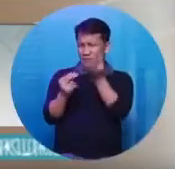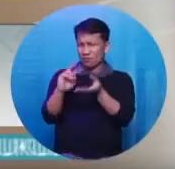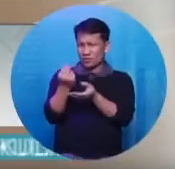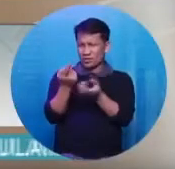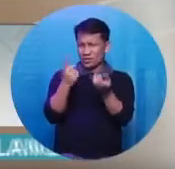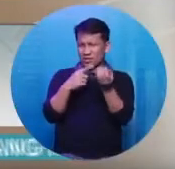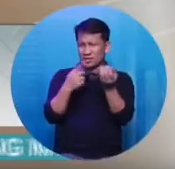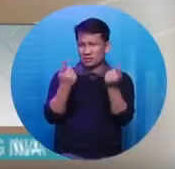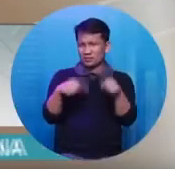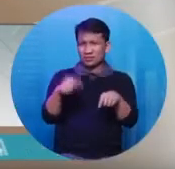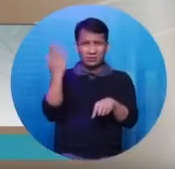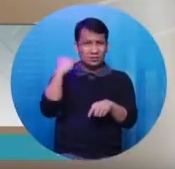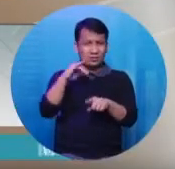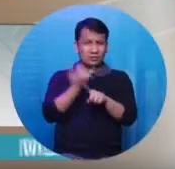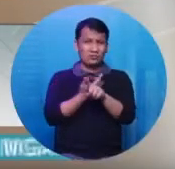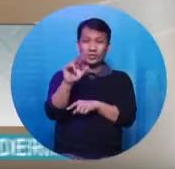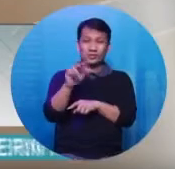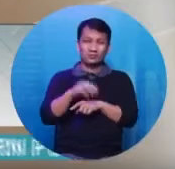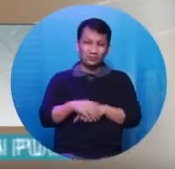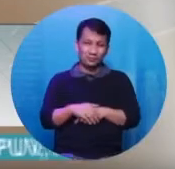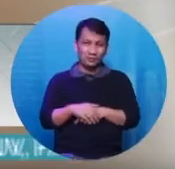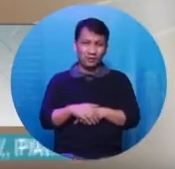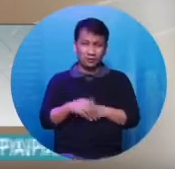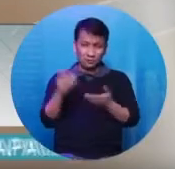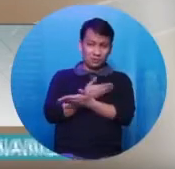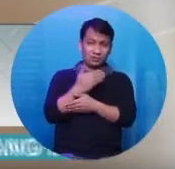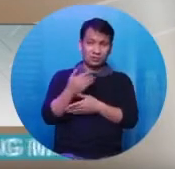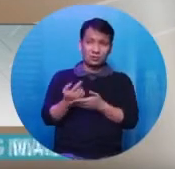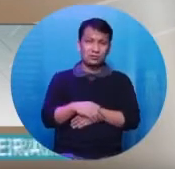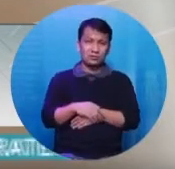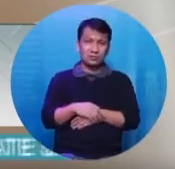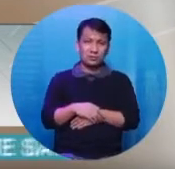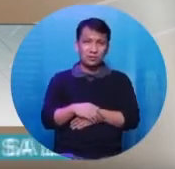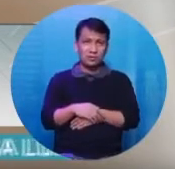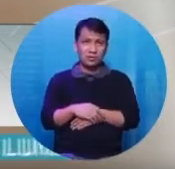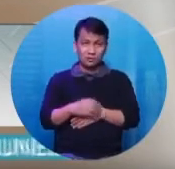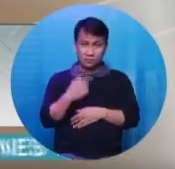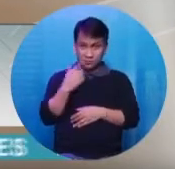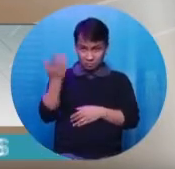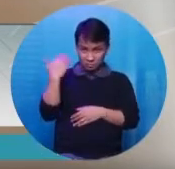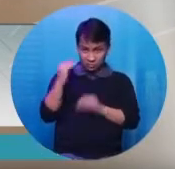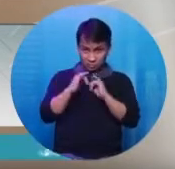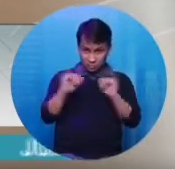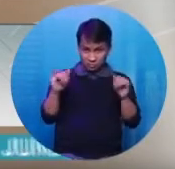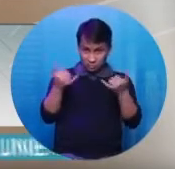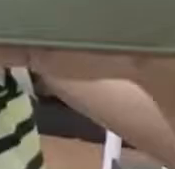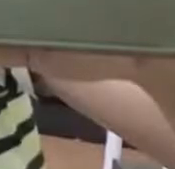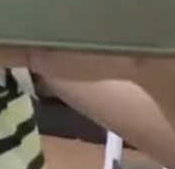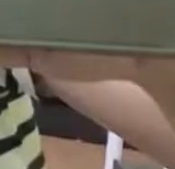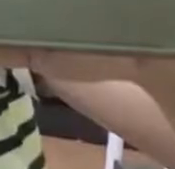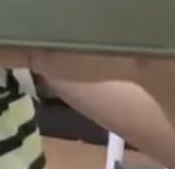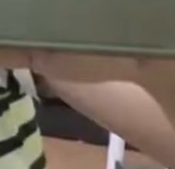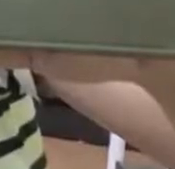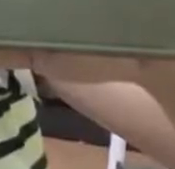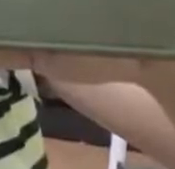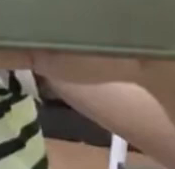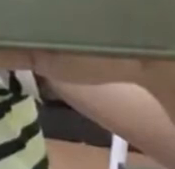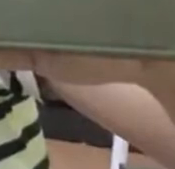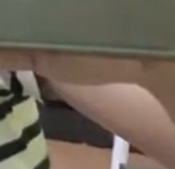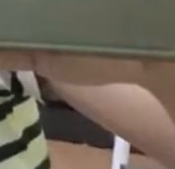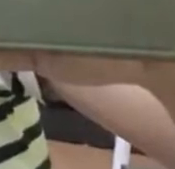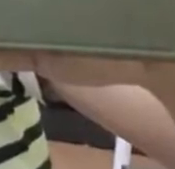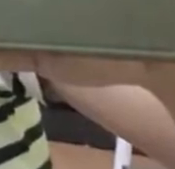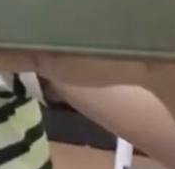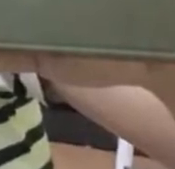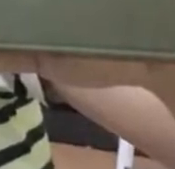ma'am? Noong June 13 po. O, bago lang. Opo. Pero kayo pa ba noon, June 13? Hindi na. Kami pa po